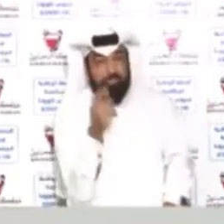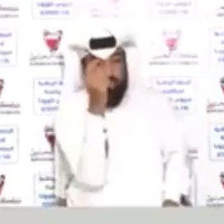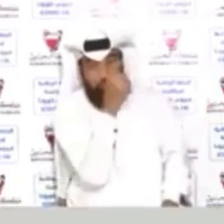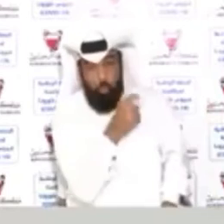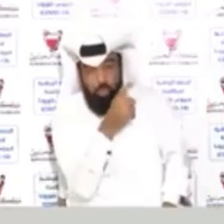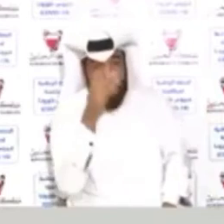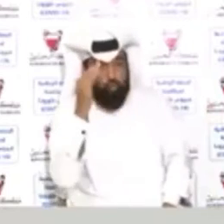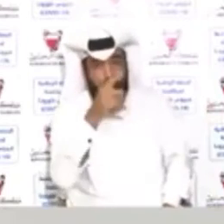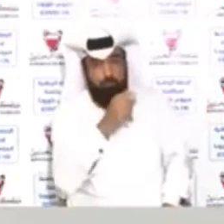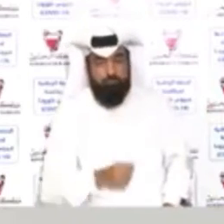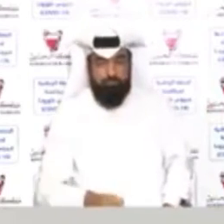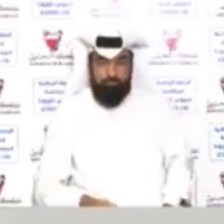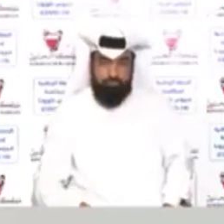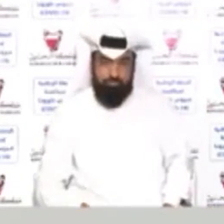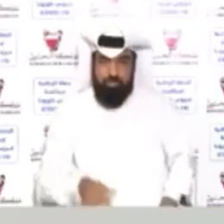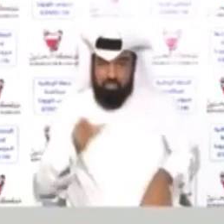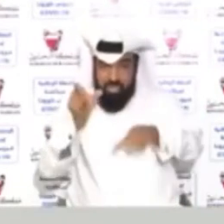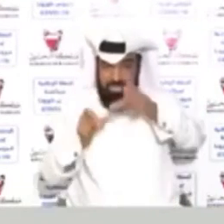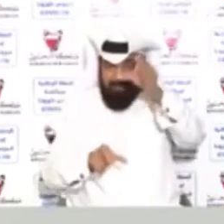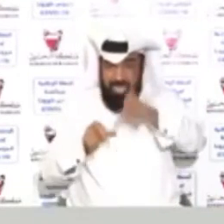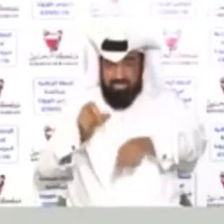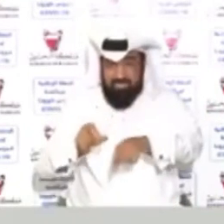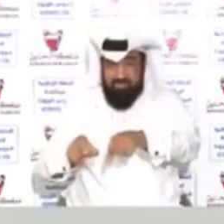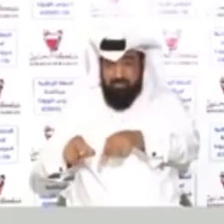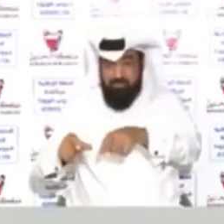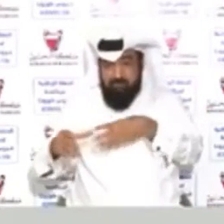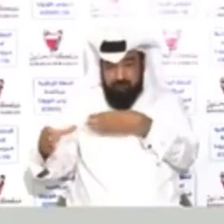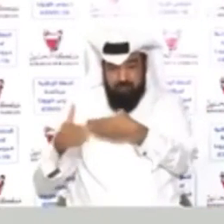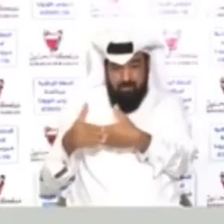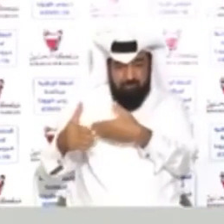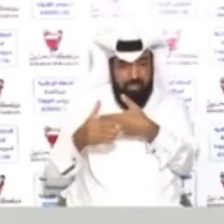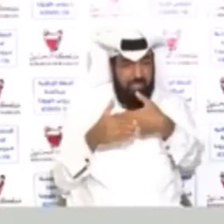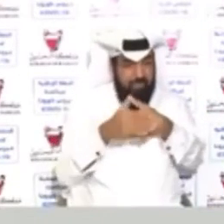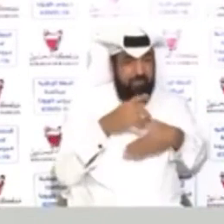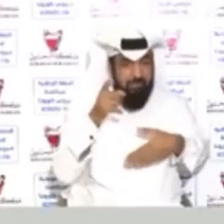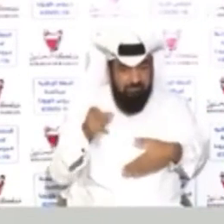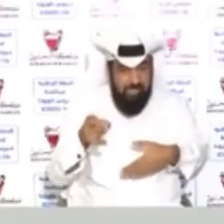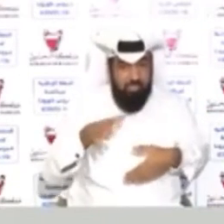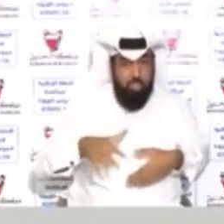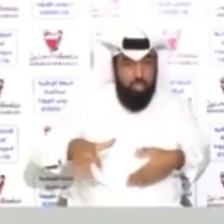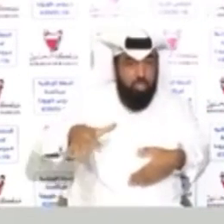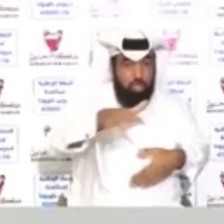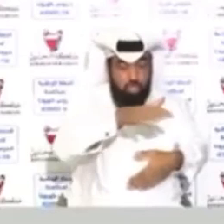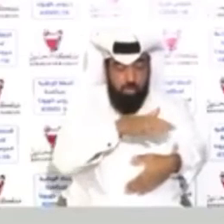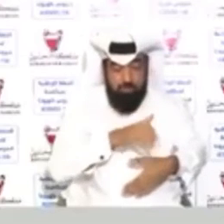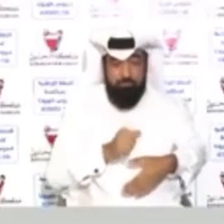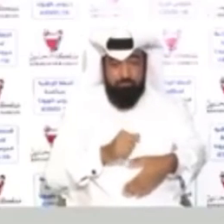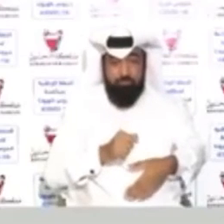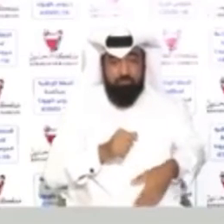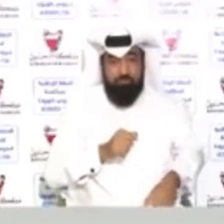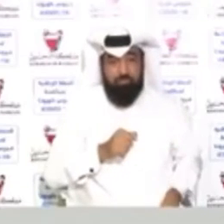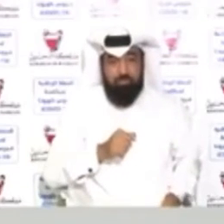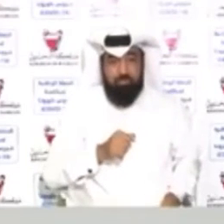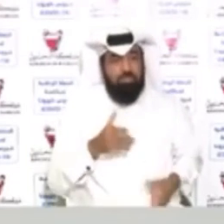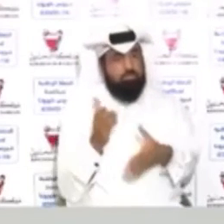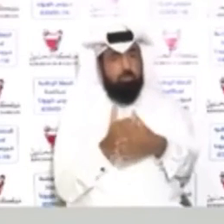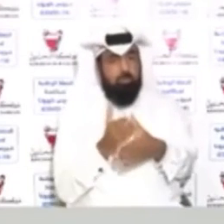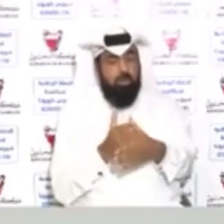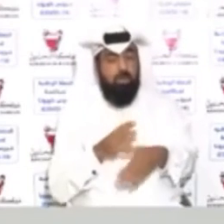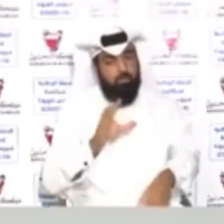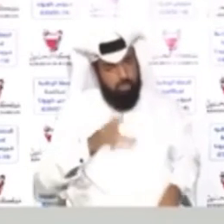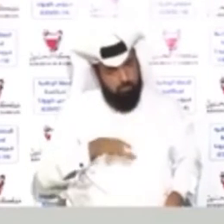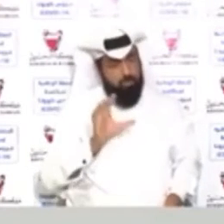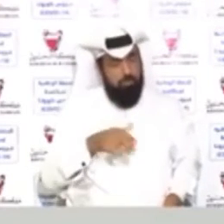بالنسبة للمخالطين فعلا صاروا في ازدياد خاصة من البحرينيين. هل هي السبب زيادة الفحوصات؟ طبعا